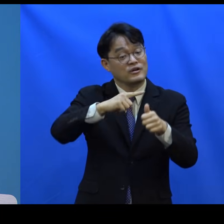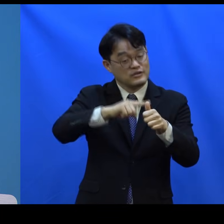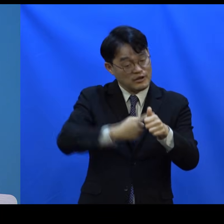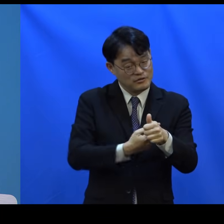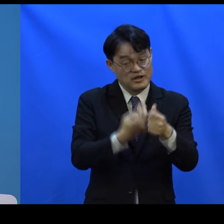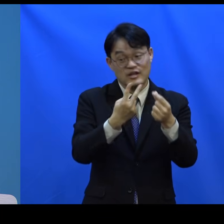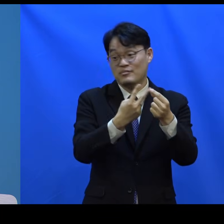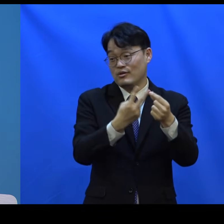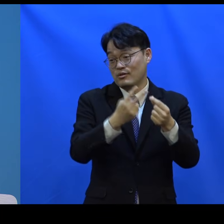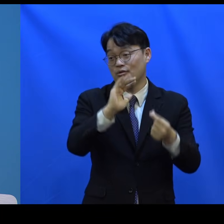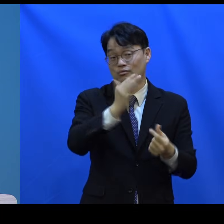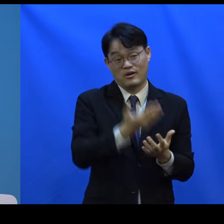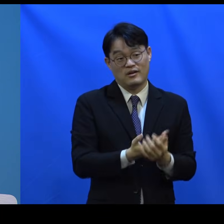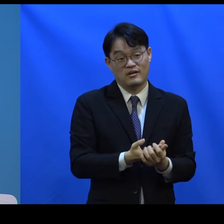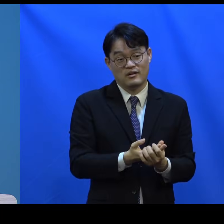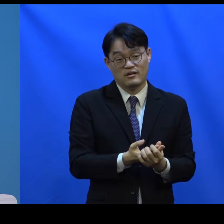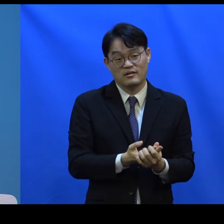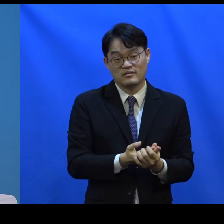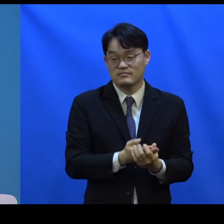하고.